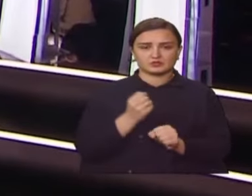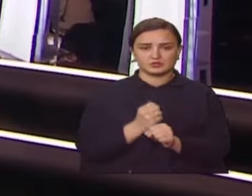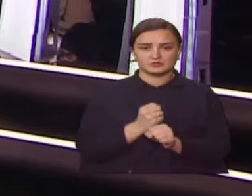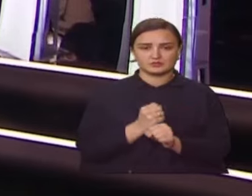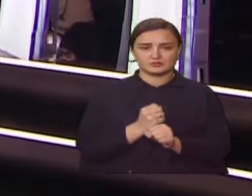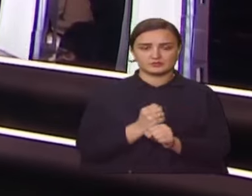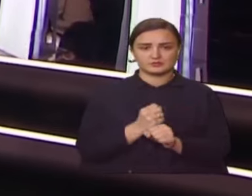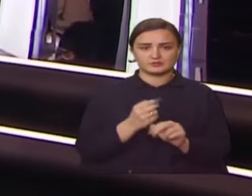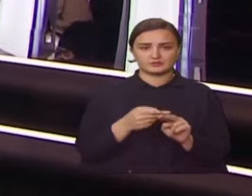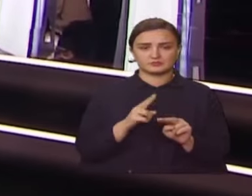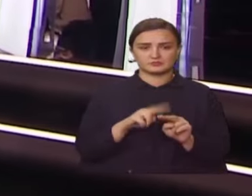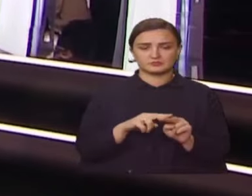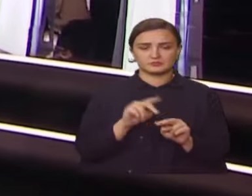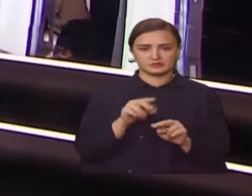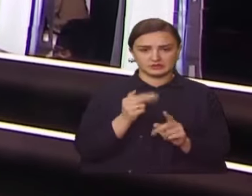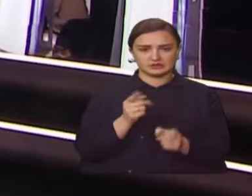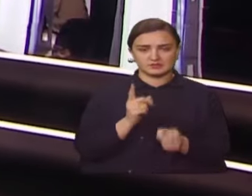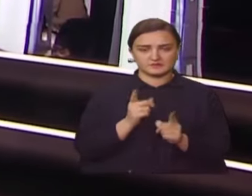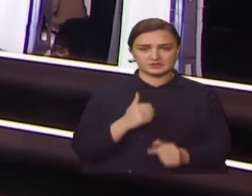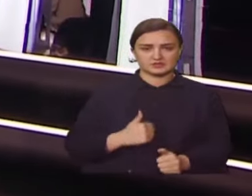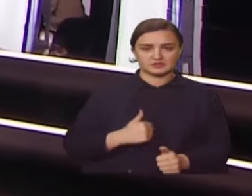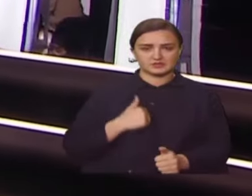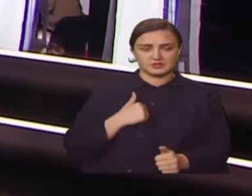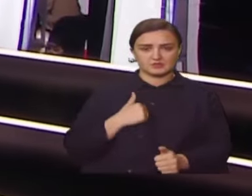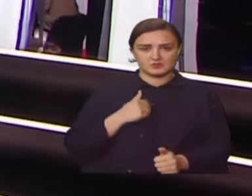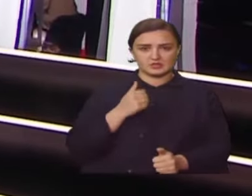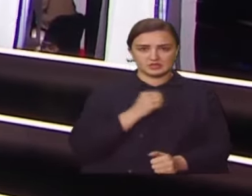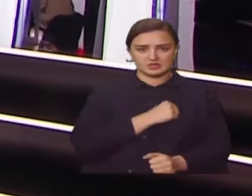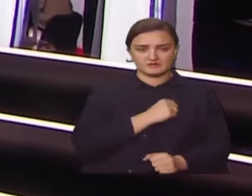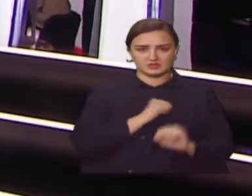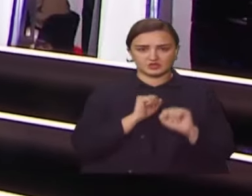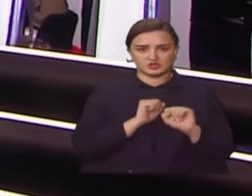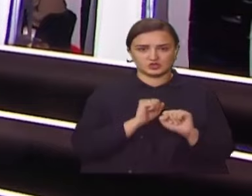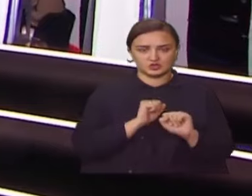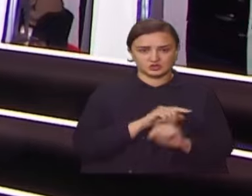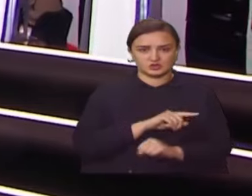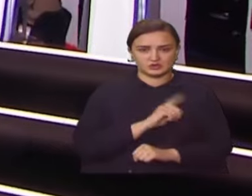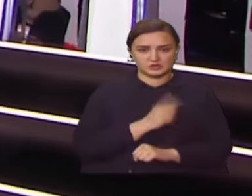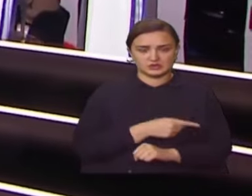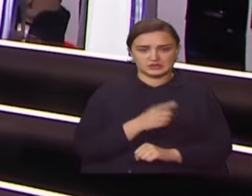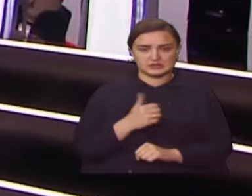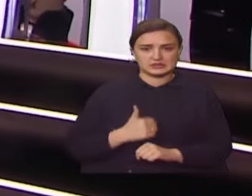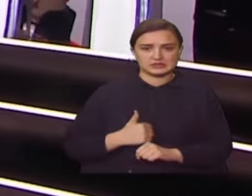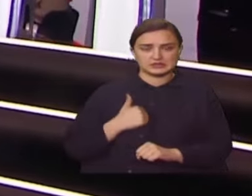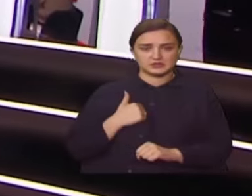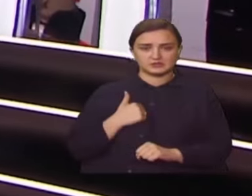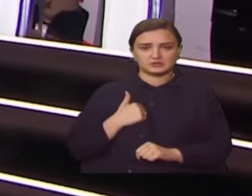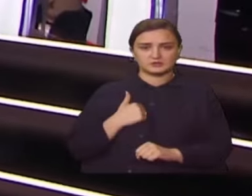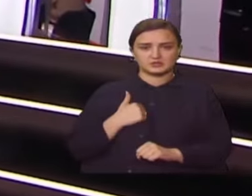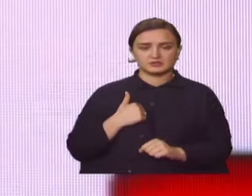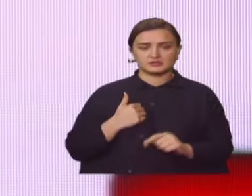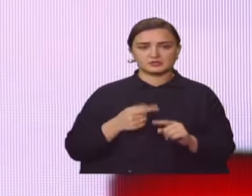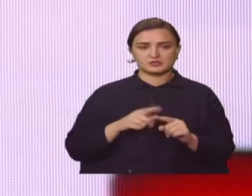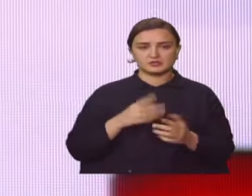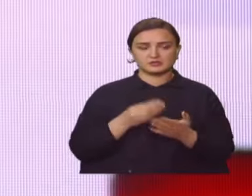რომ ჩვენ ყვავს მართლა წამაყო თავდაცვის ძალები, ჯარები, რომლებიც ღირსეულად უძღვებიან